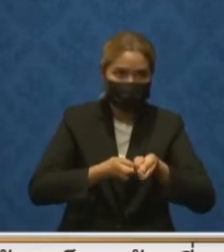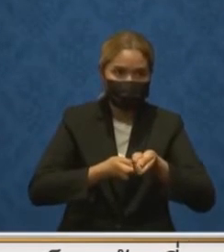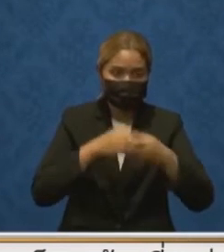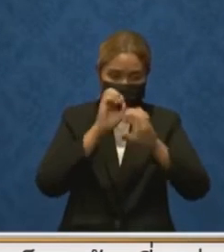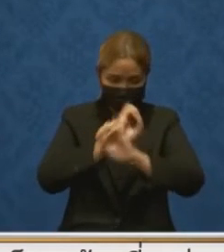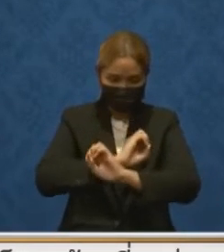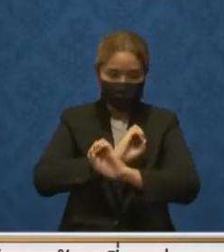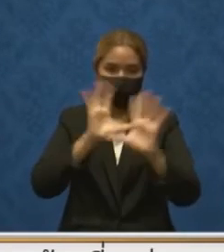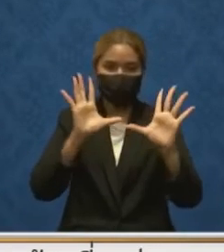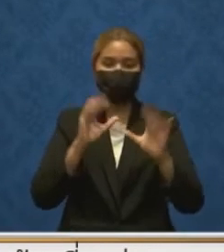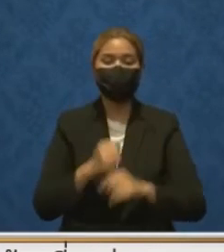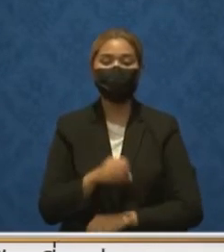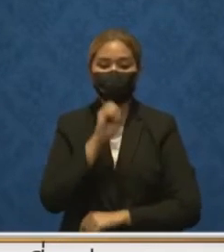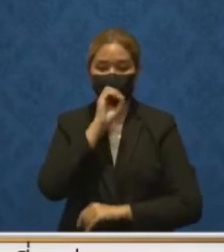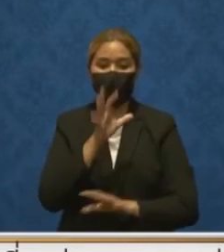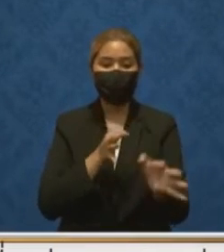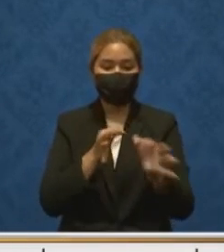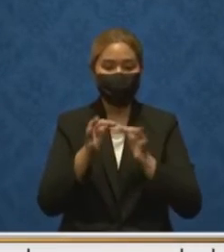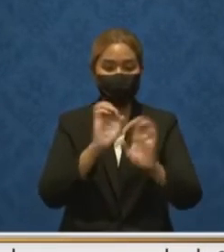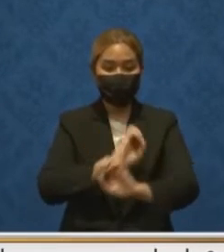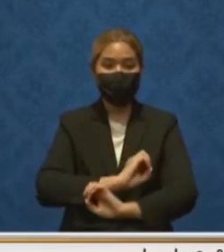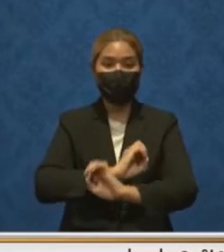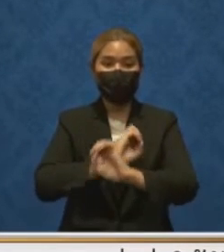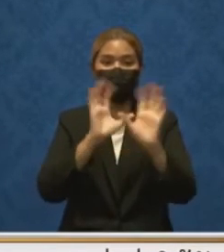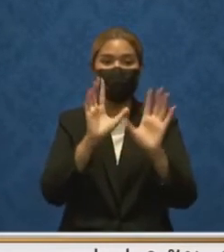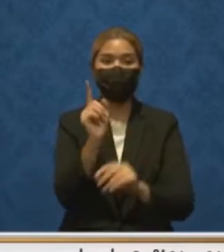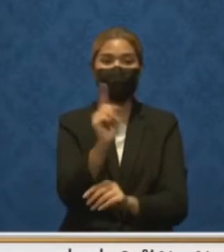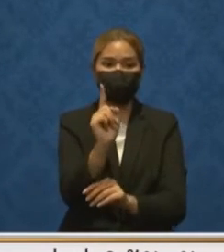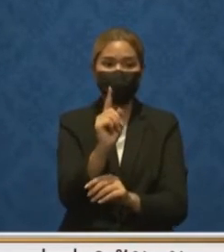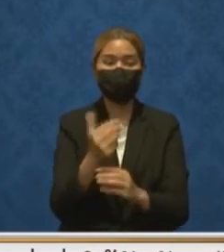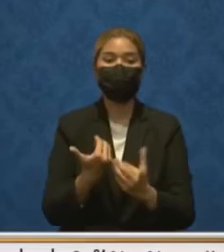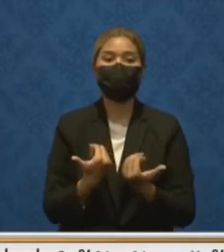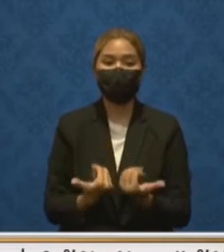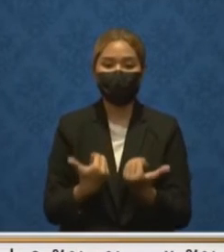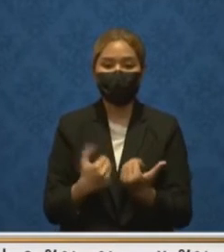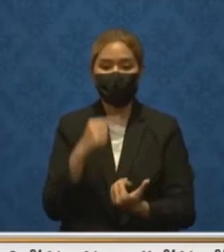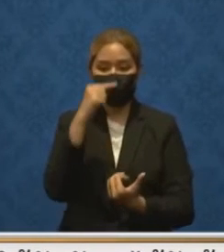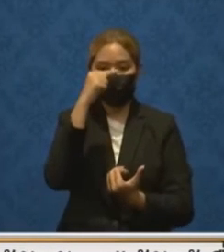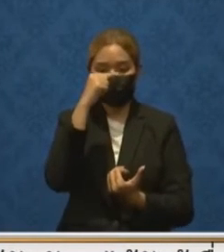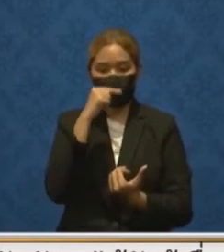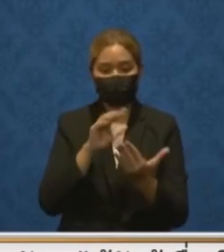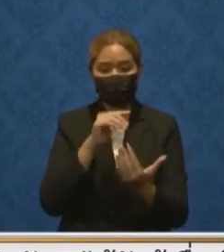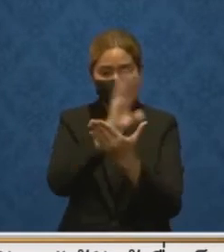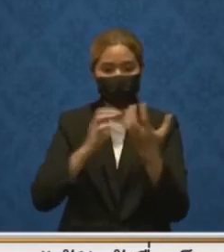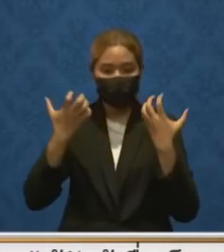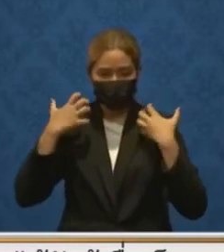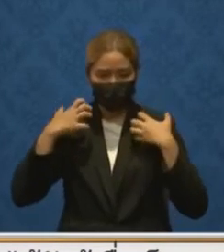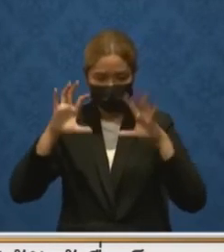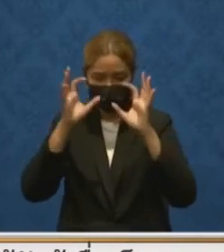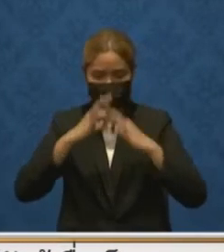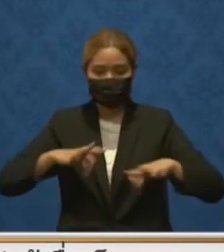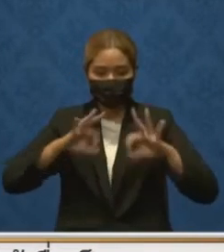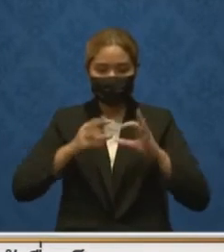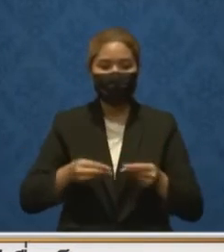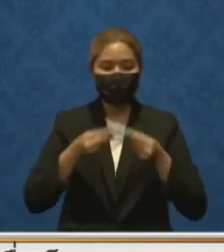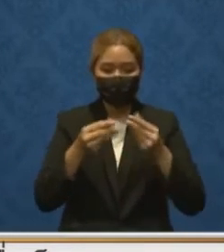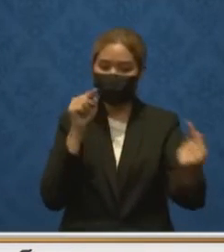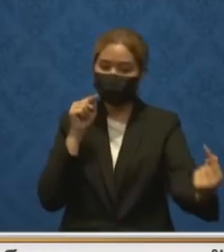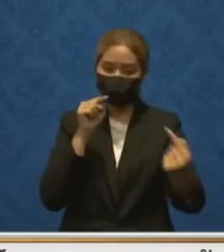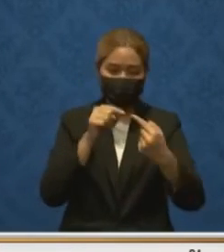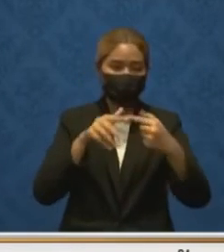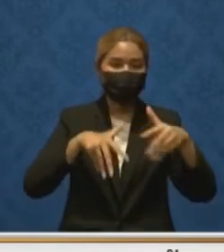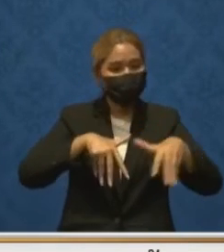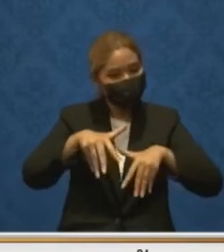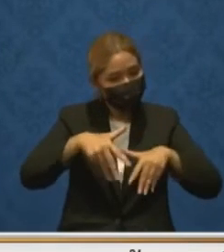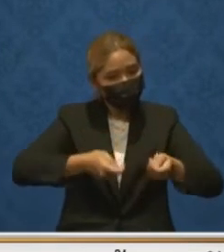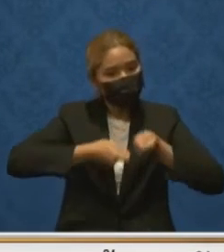บผมต้องอธิบายว่ารัฐบาลให้คามสำคญกับเรื่องนี้เป็อย่างยิ่งกระสวงภานิก